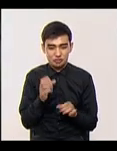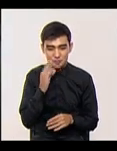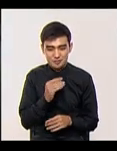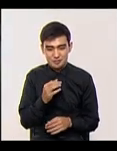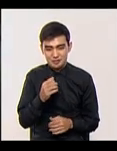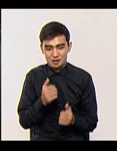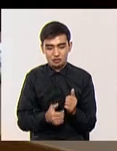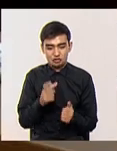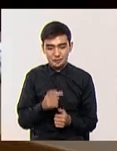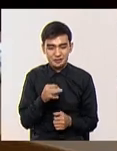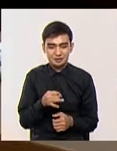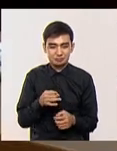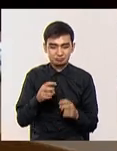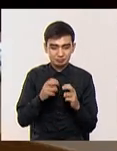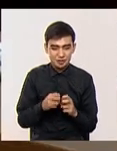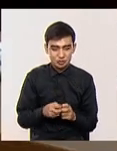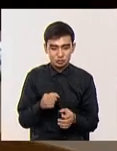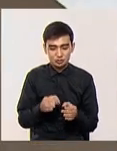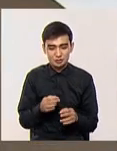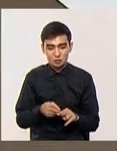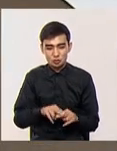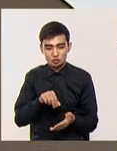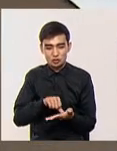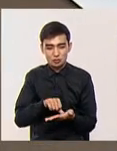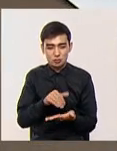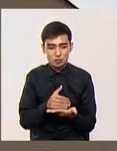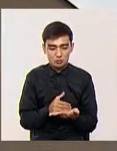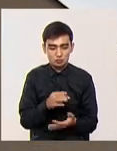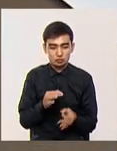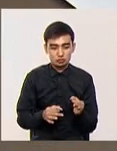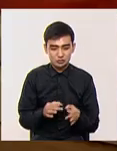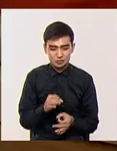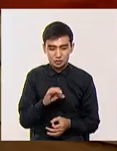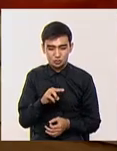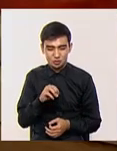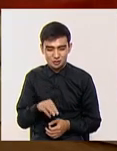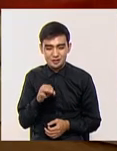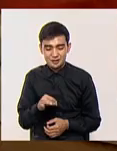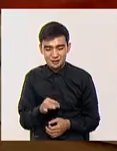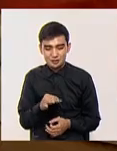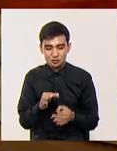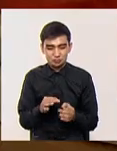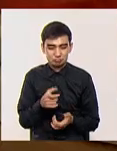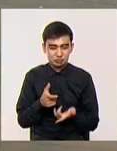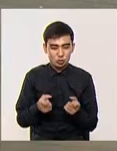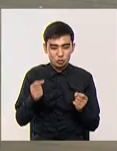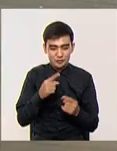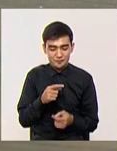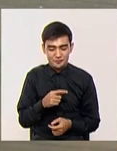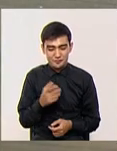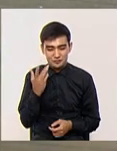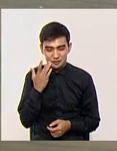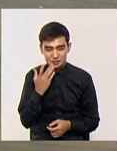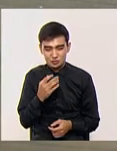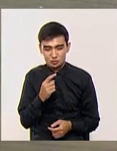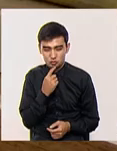разобраться в тонкостях законодательства помогут участники программы «Суд идет». Вынести справедливый вердикт всегда сложнее, чем кажется. На чьей